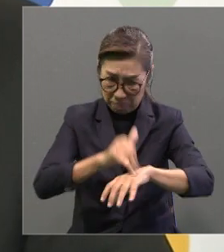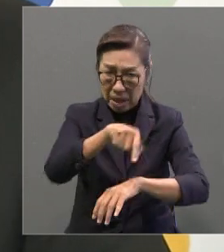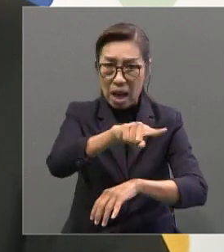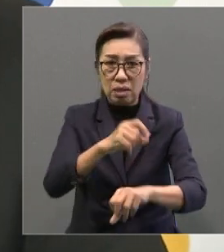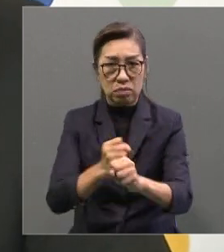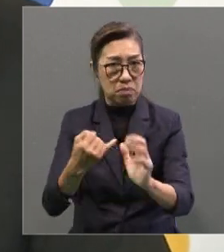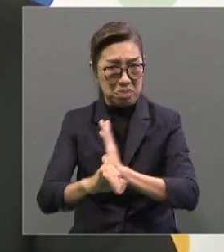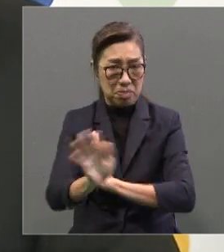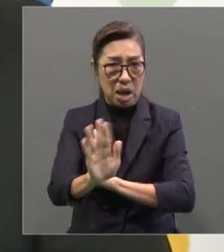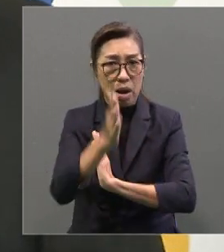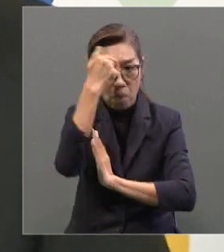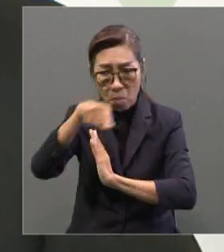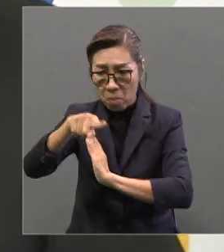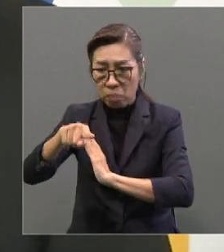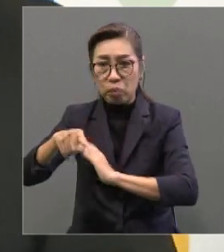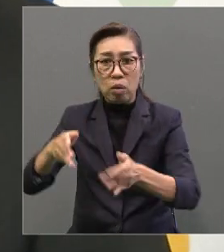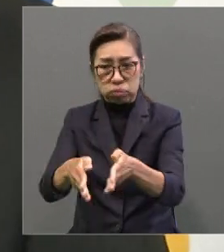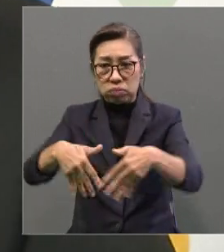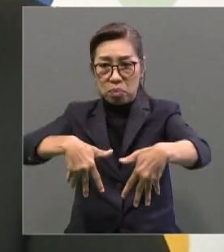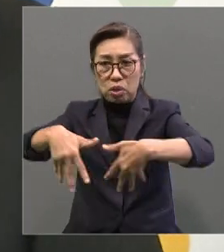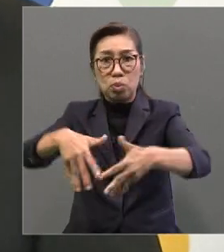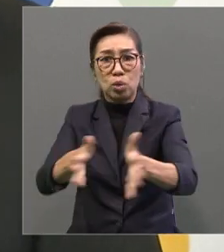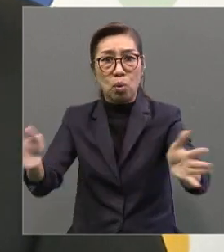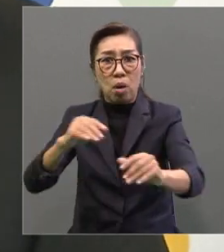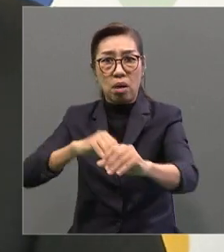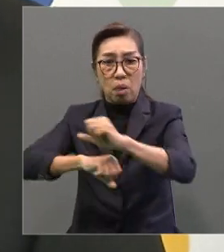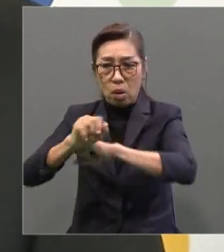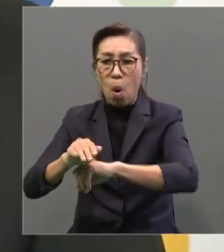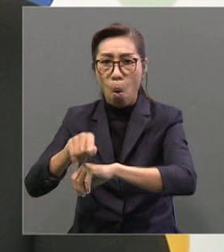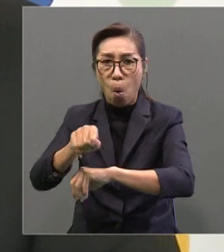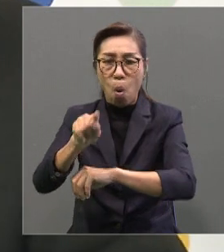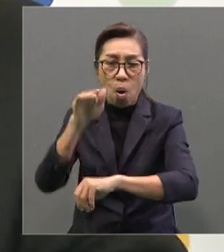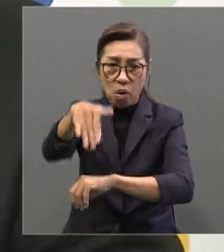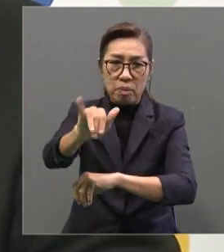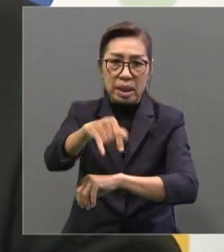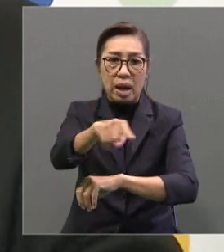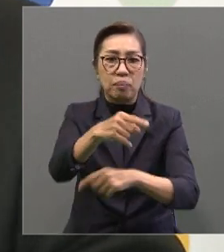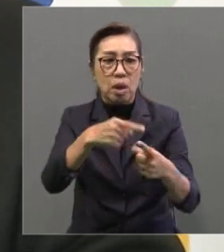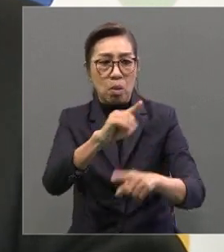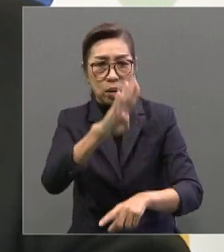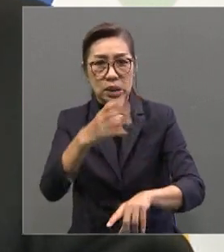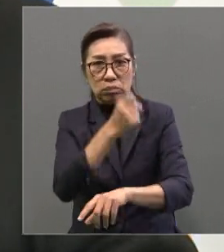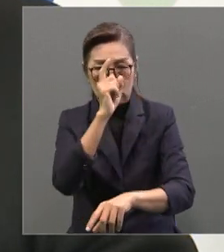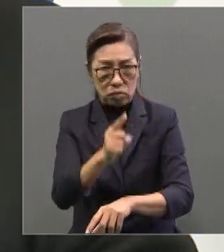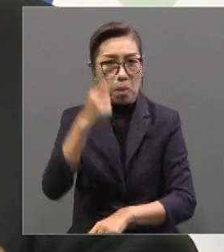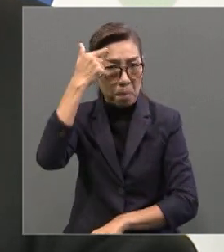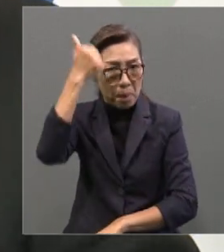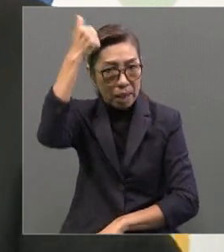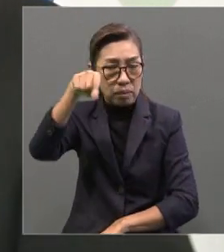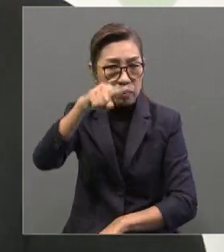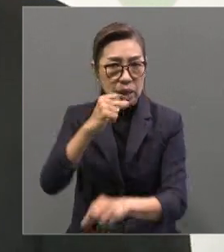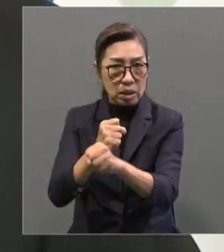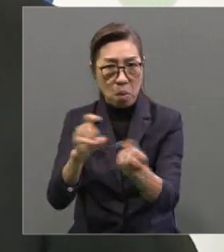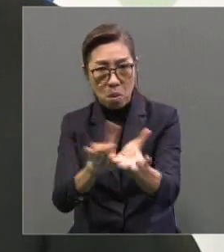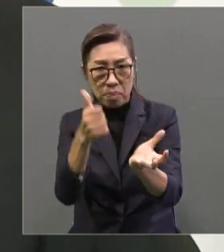ความผิดพลาดเพราะว่ามันทำในพื้นที่สาธารณะถึงแม้เราจะไปป้องกันยังไงก็ตามเนี่ยความสามารถของผู้รับเหมาเป็นตัวสำคัญในการกำหนดคุณภ